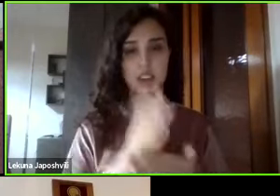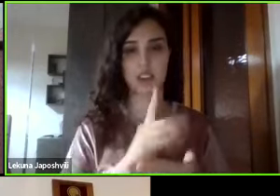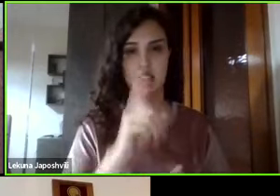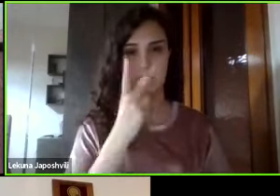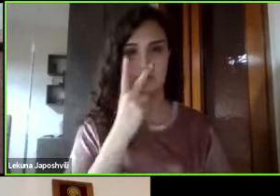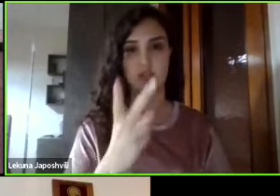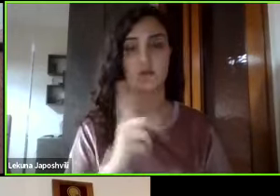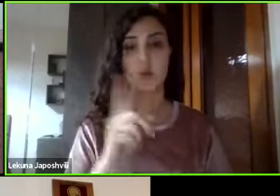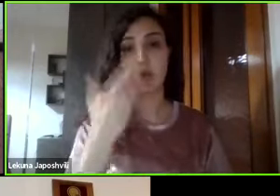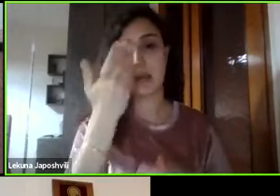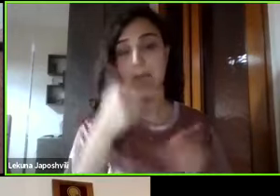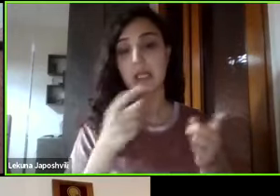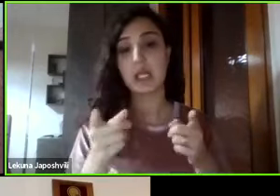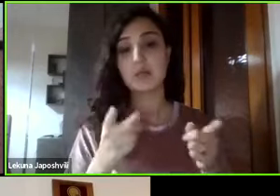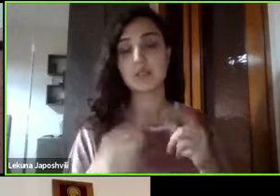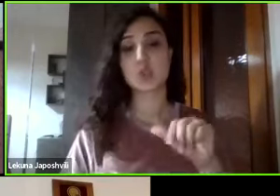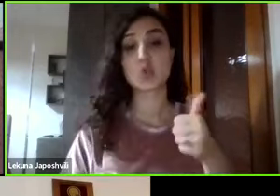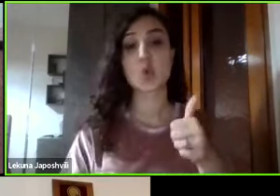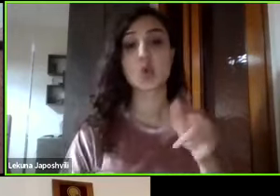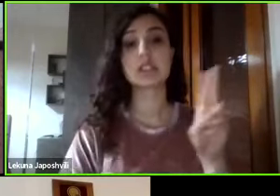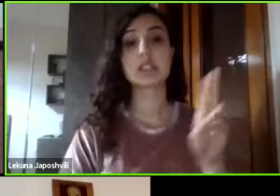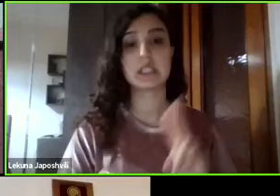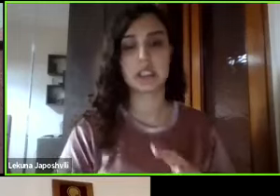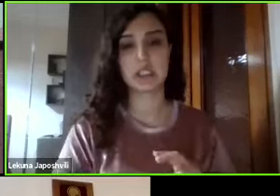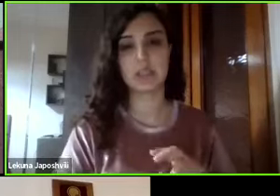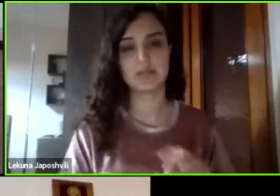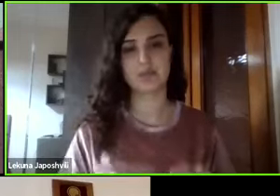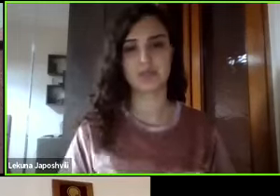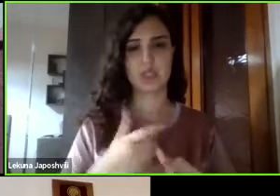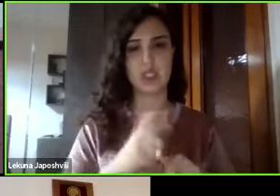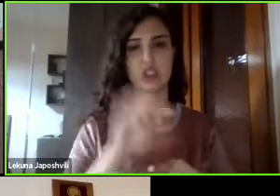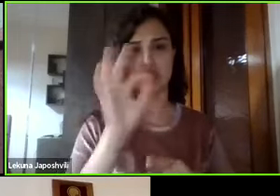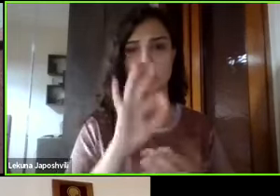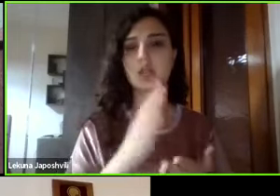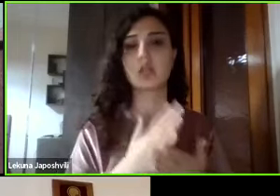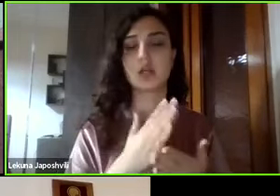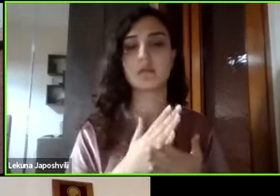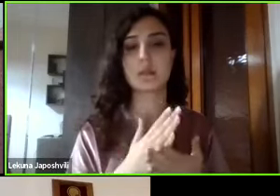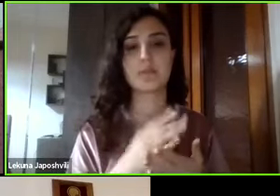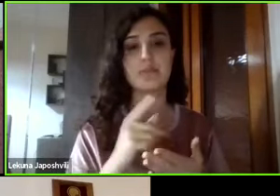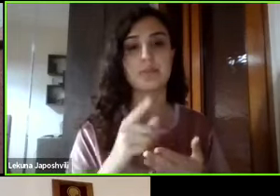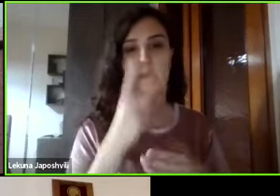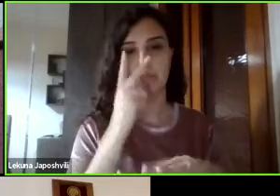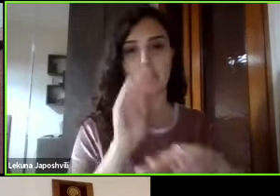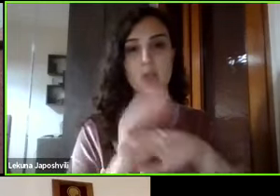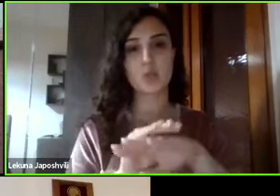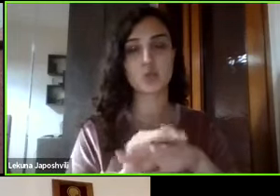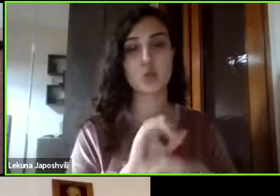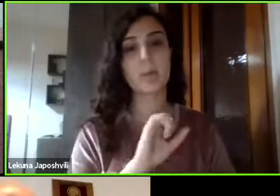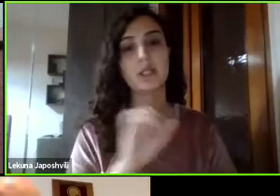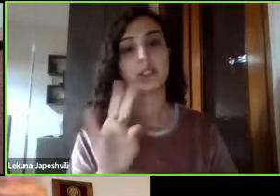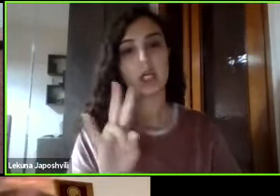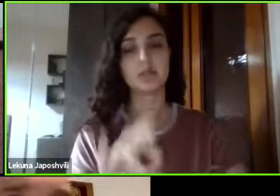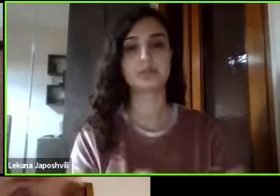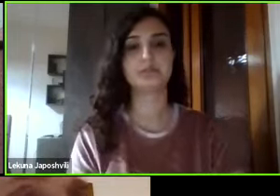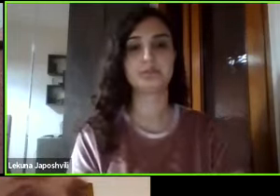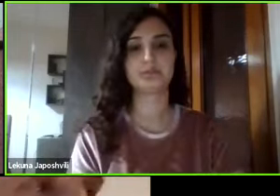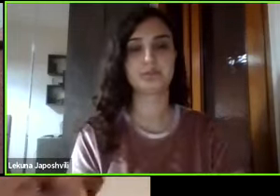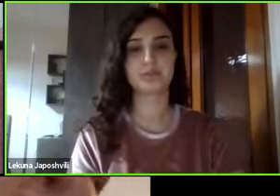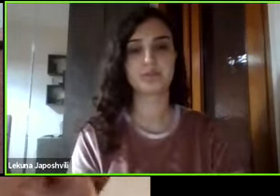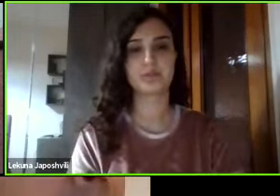თორე ეპილეფსიას როგორც წესი და ძალიან ხშირად აქვს ამოცნობადი ან